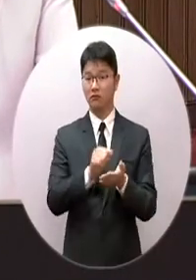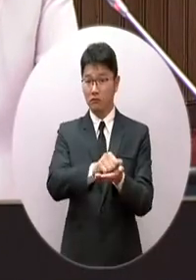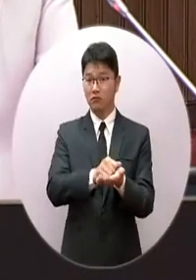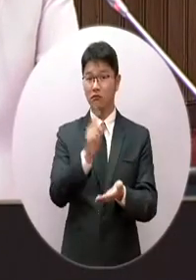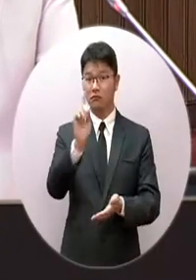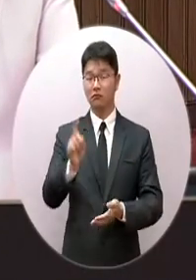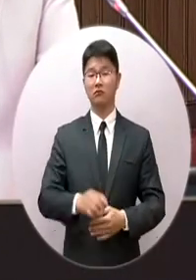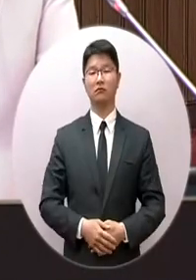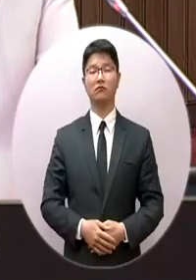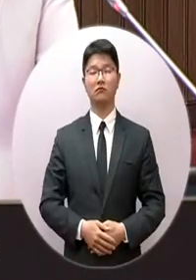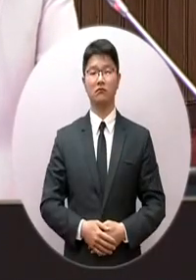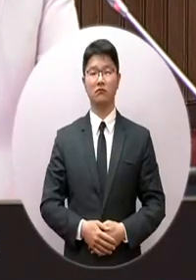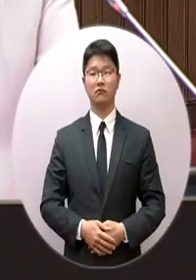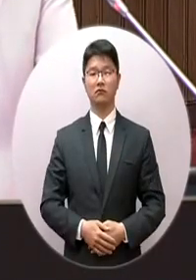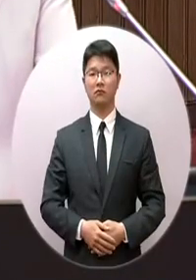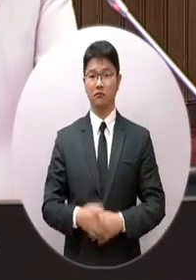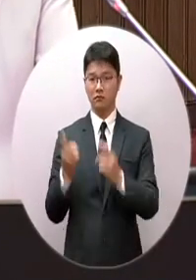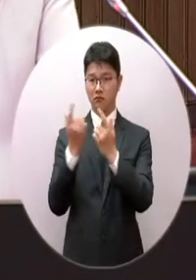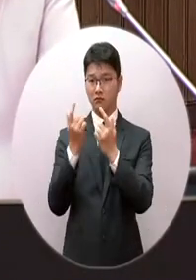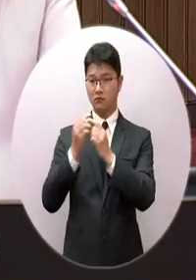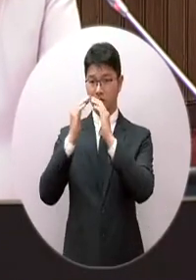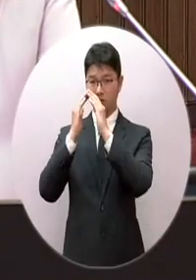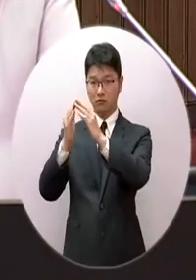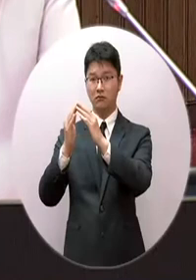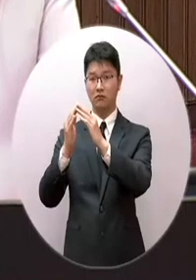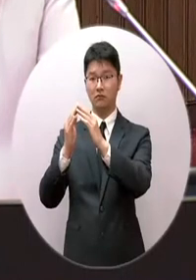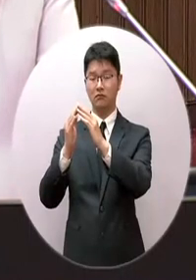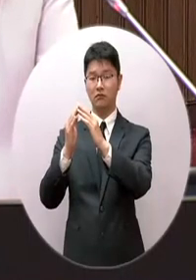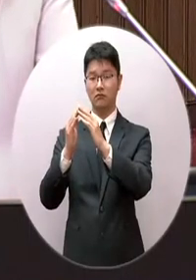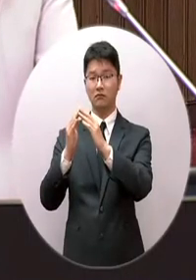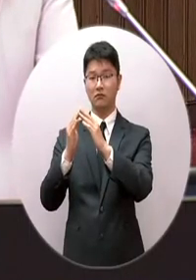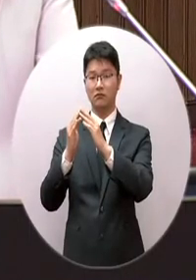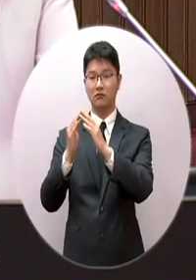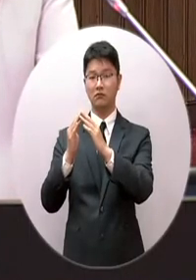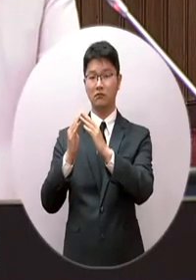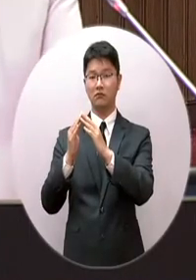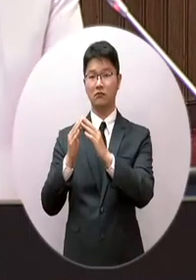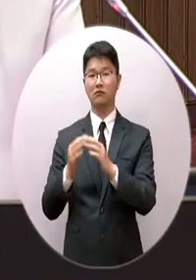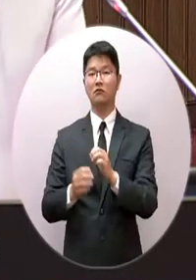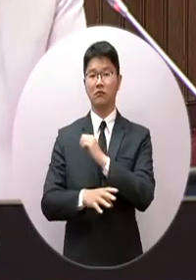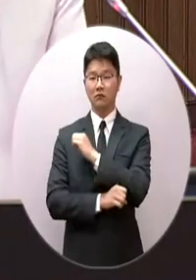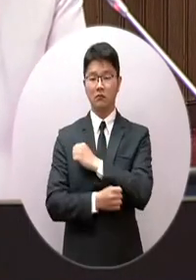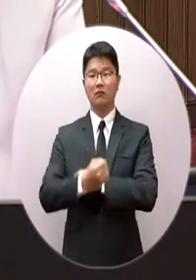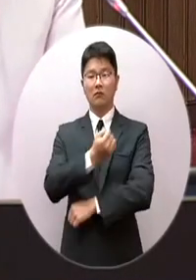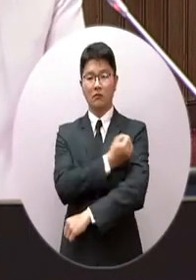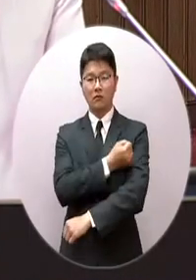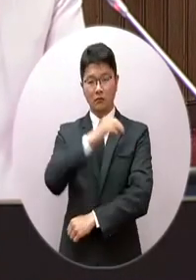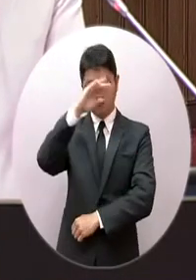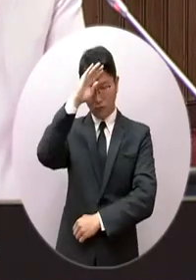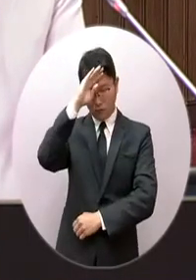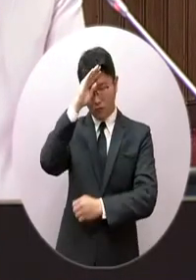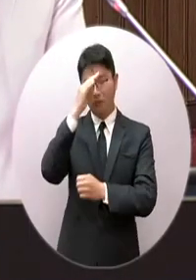他说在台北市积劳病故，